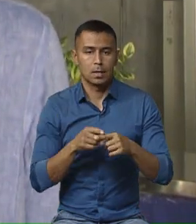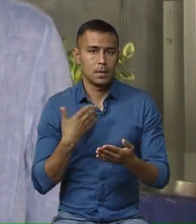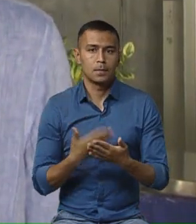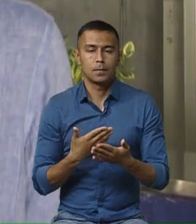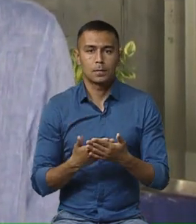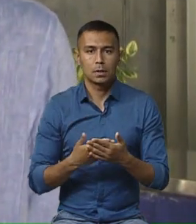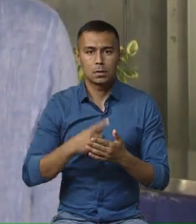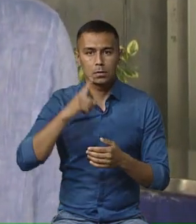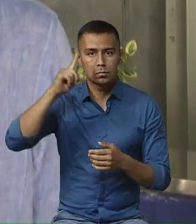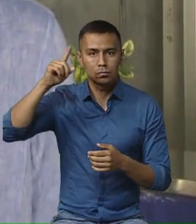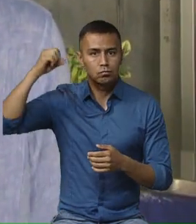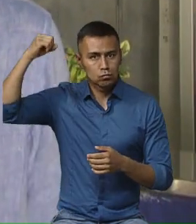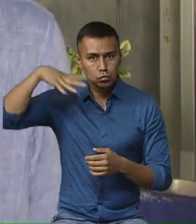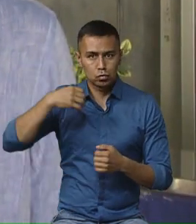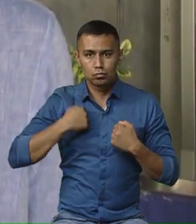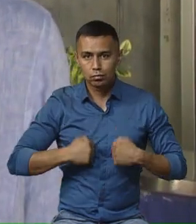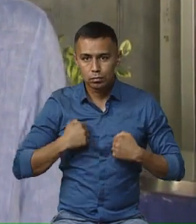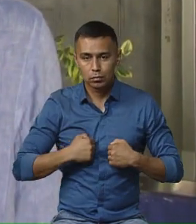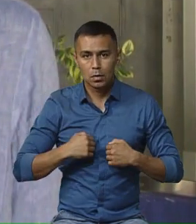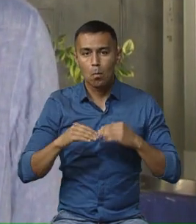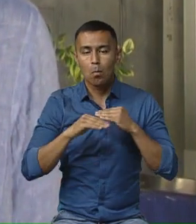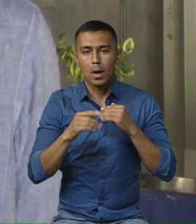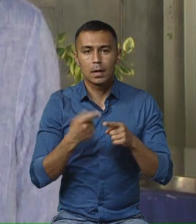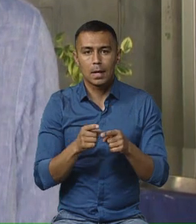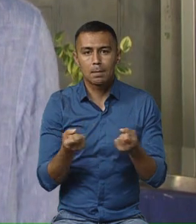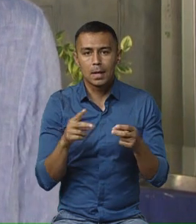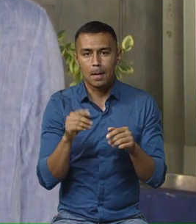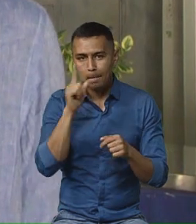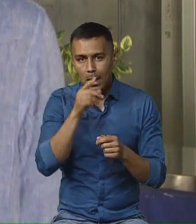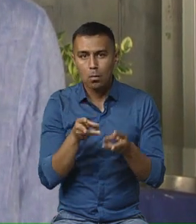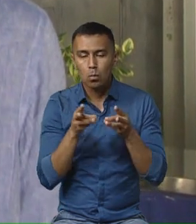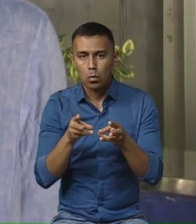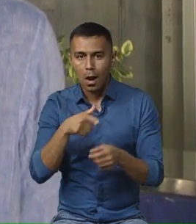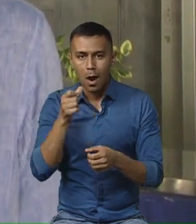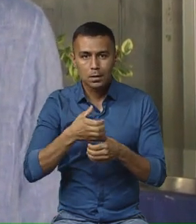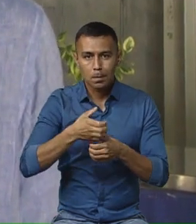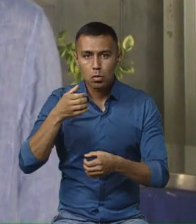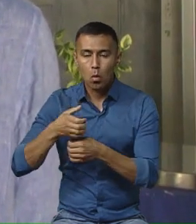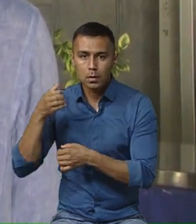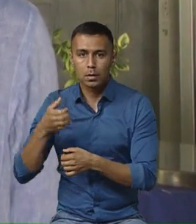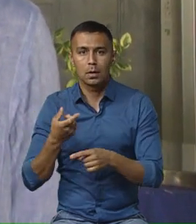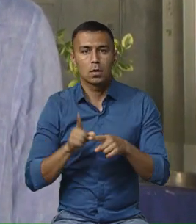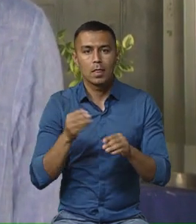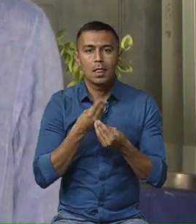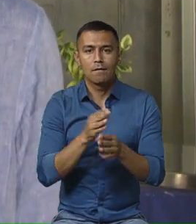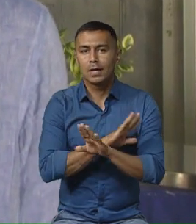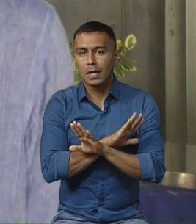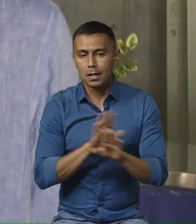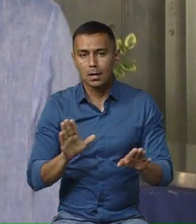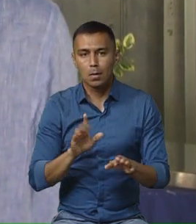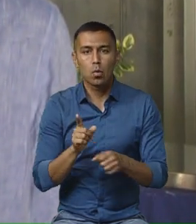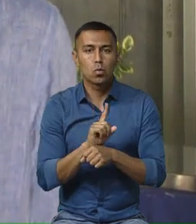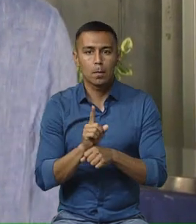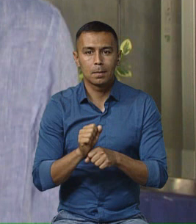допустимо, душі польові, це портативні печі, це газ до цих портативних печей. Це, що не видається, не по